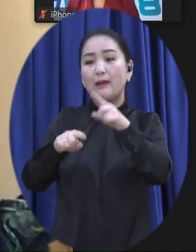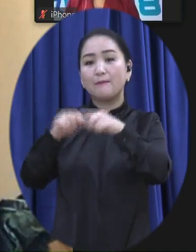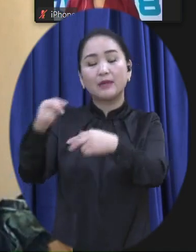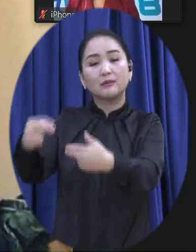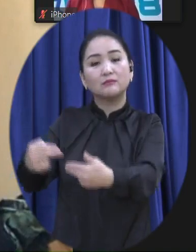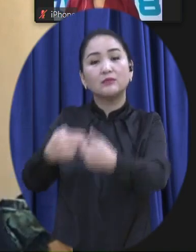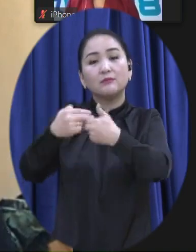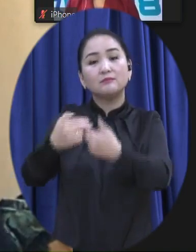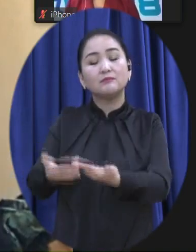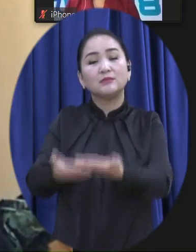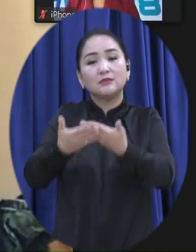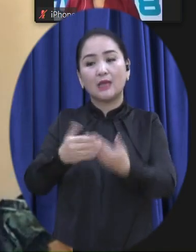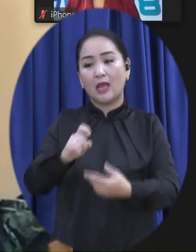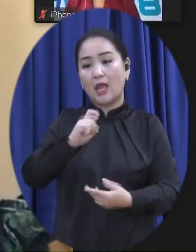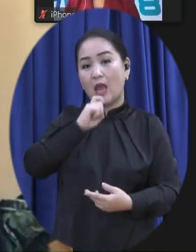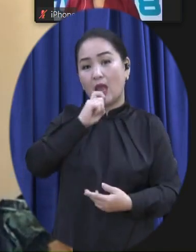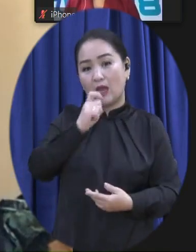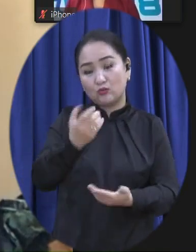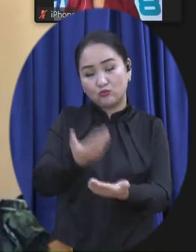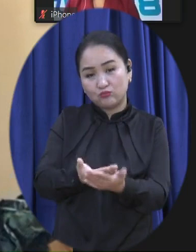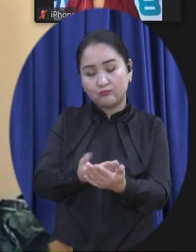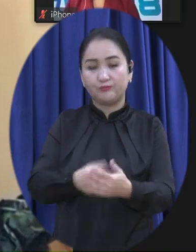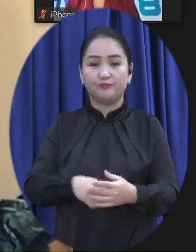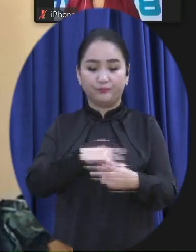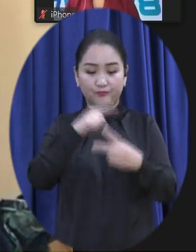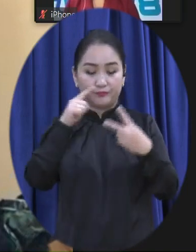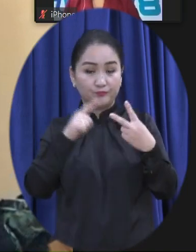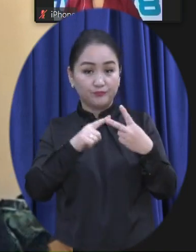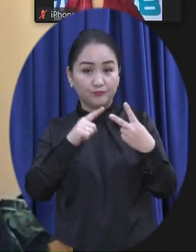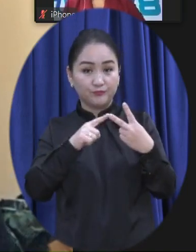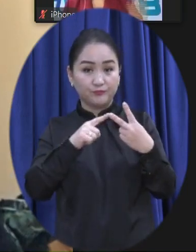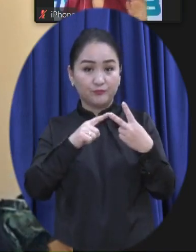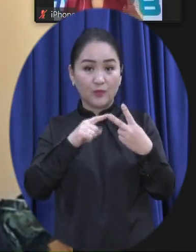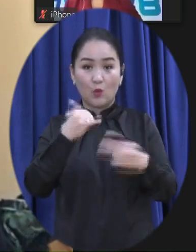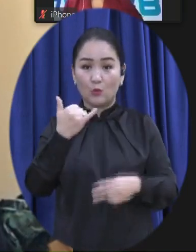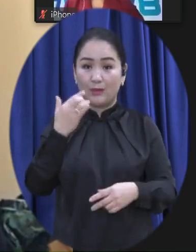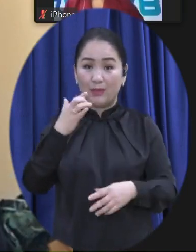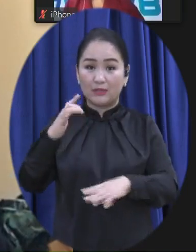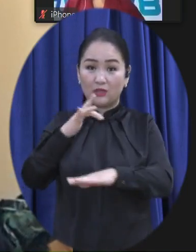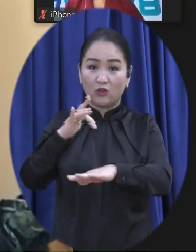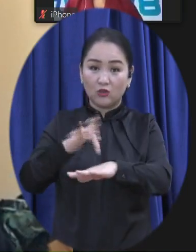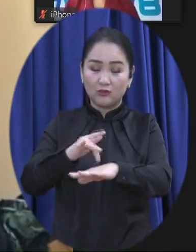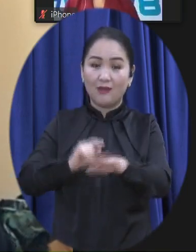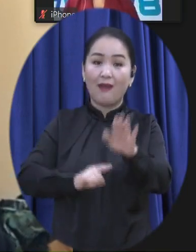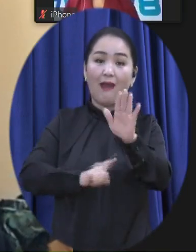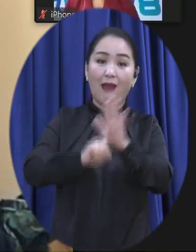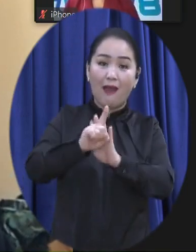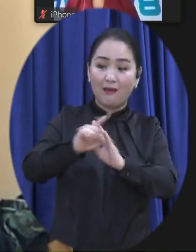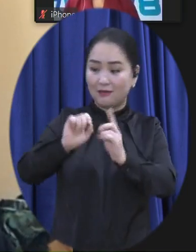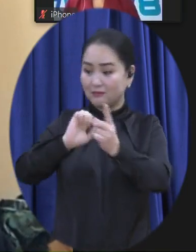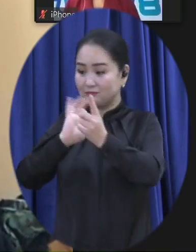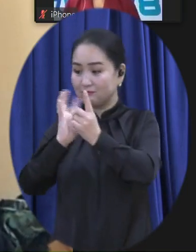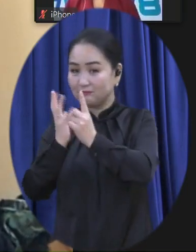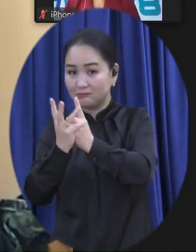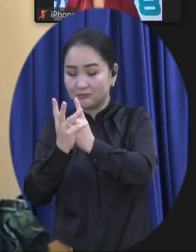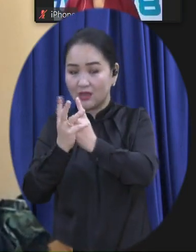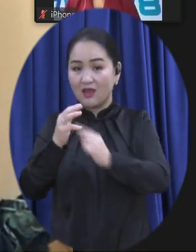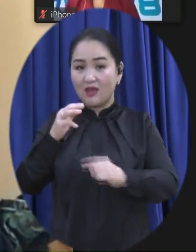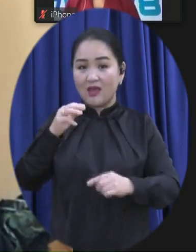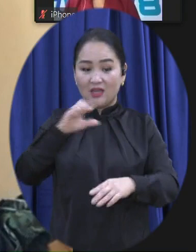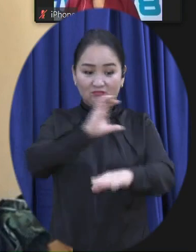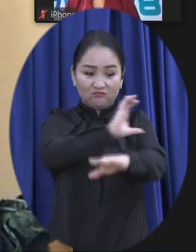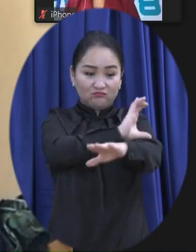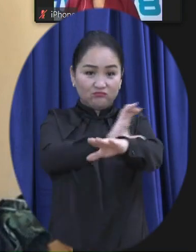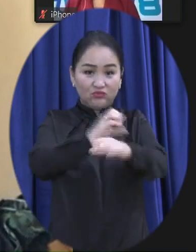бүхэн хариулт өгөөч гэж хүсэж байна. За хоёрдугаар асуулт бол Улаанбаатар хотод бол анх голомт тээврийн жолоочос ихтэй